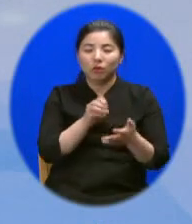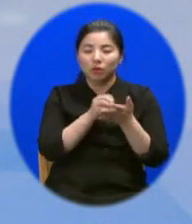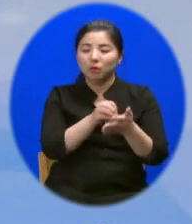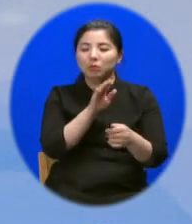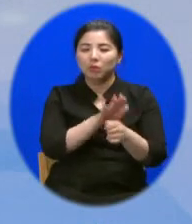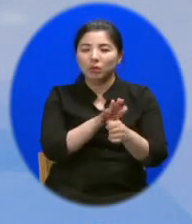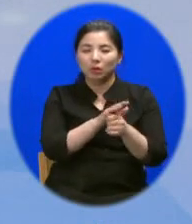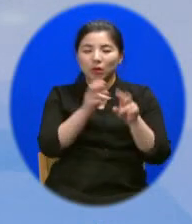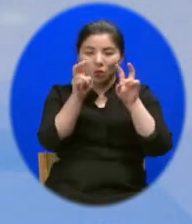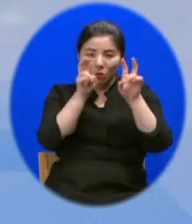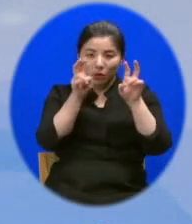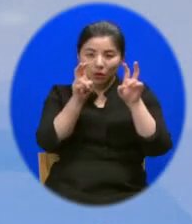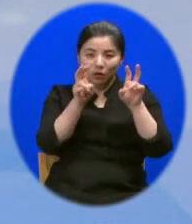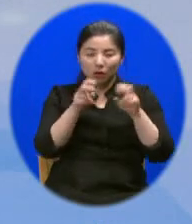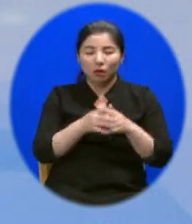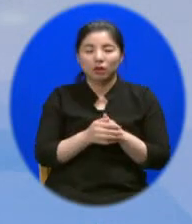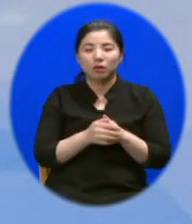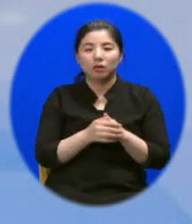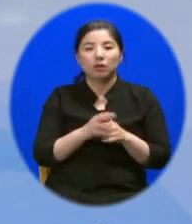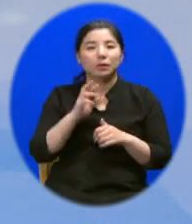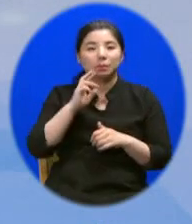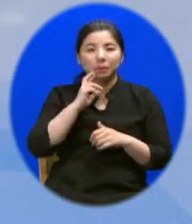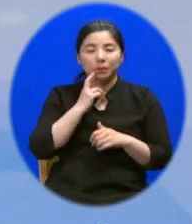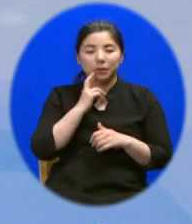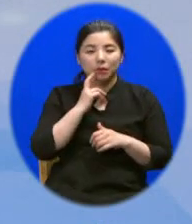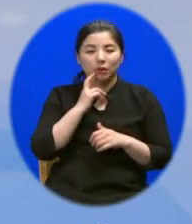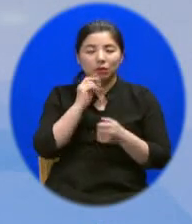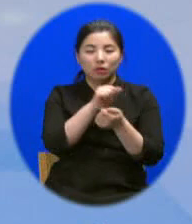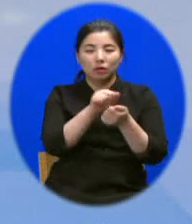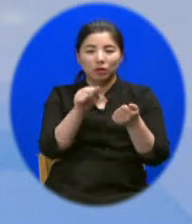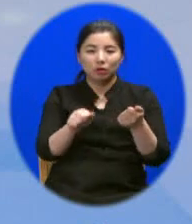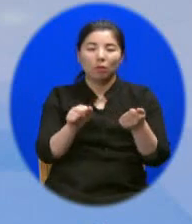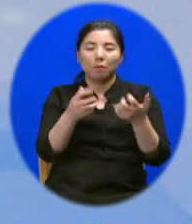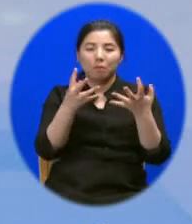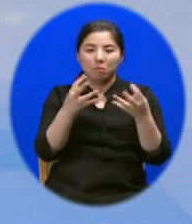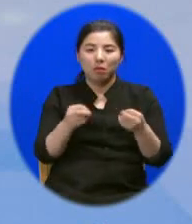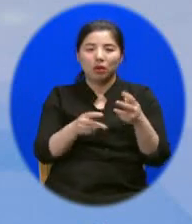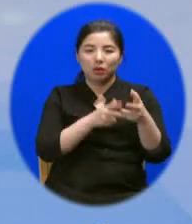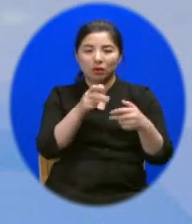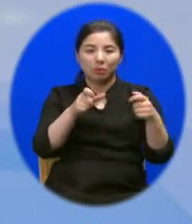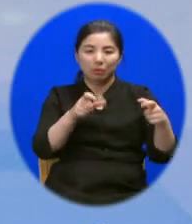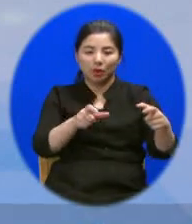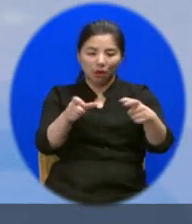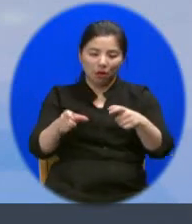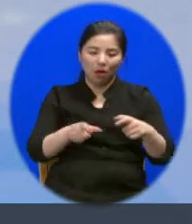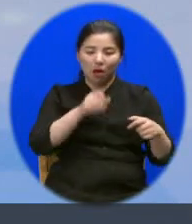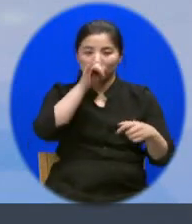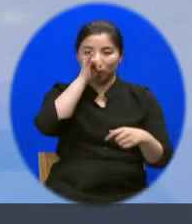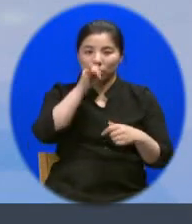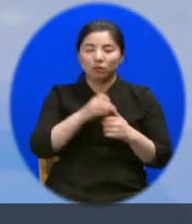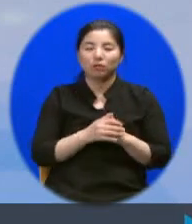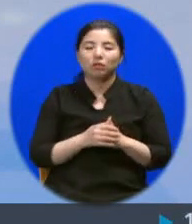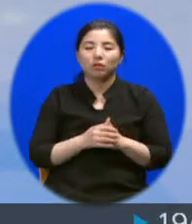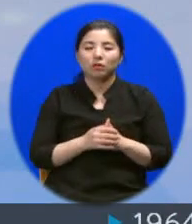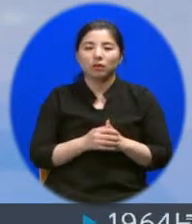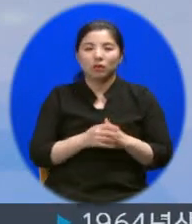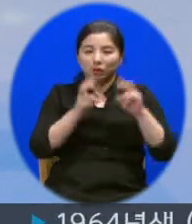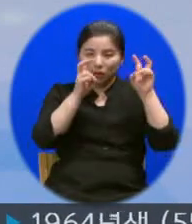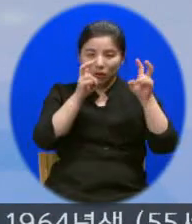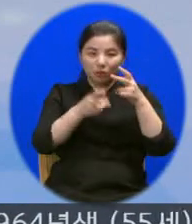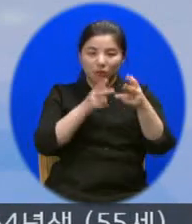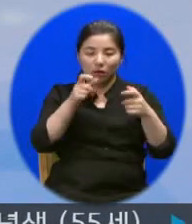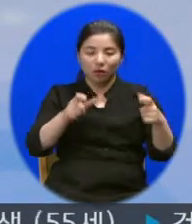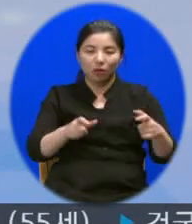기업과 특히 저희 음성 진천 에는 많은 산업단지가 조성이 되어 있죠 기업과